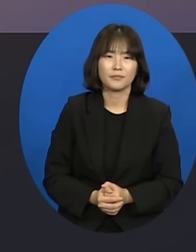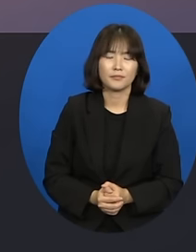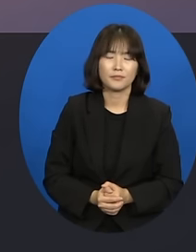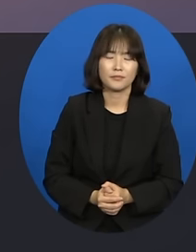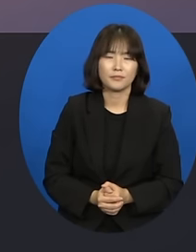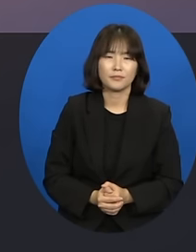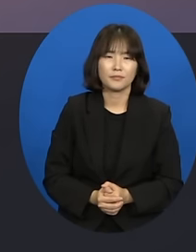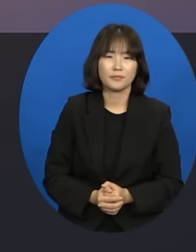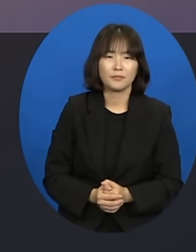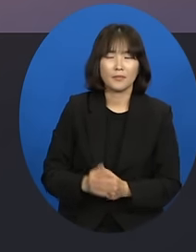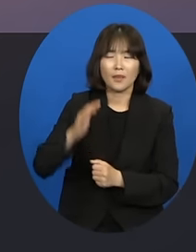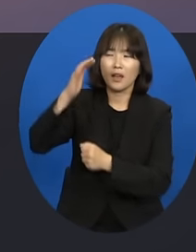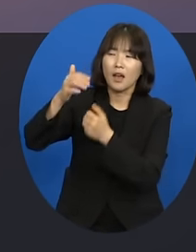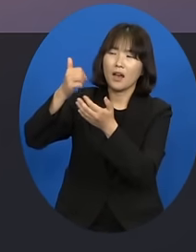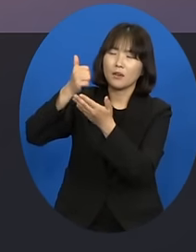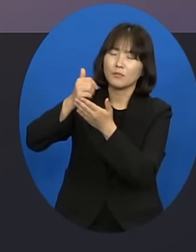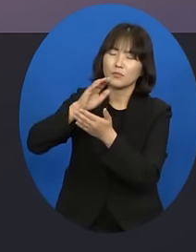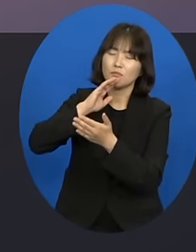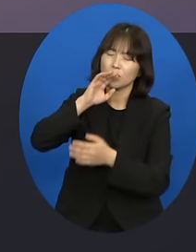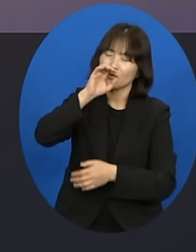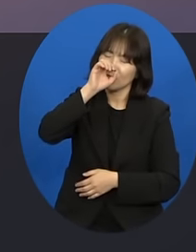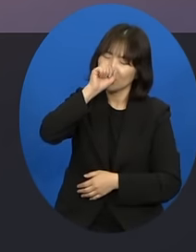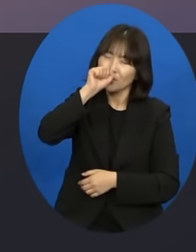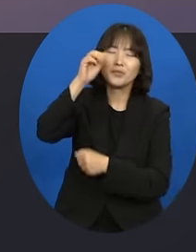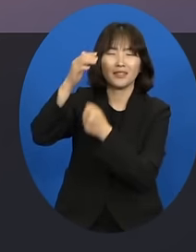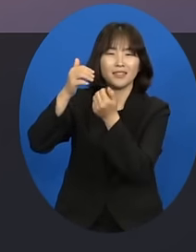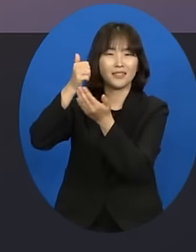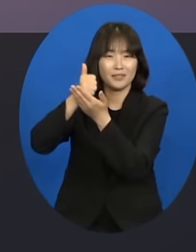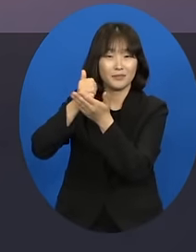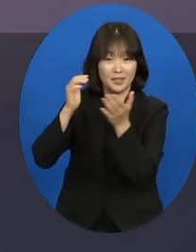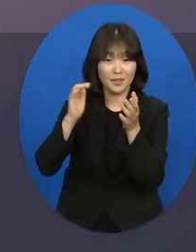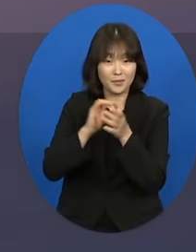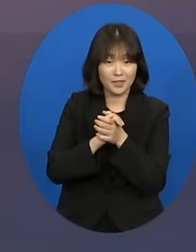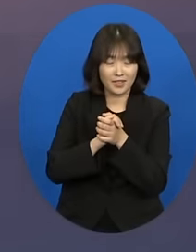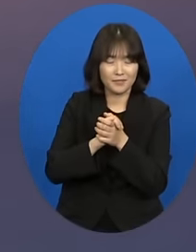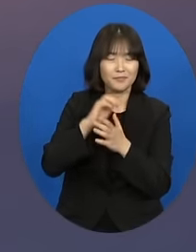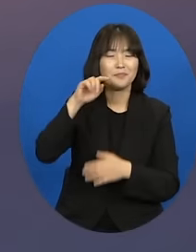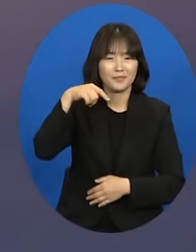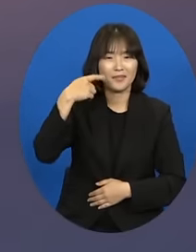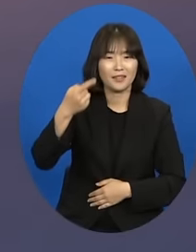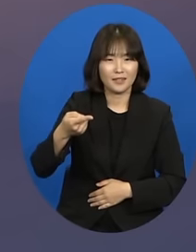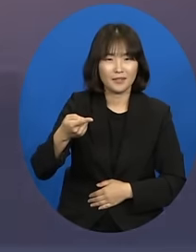우리 하나님 좋으신 하나님. 아멘. 다음 주십시오.